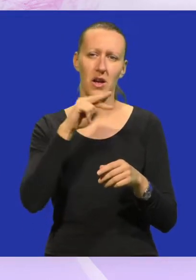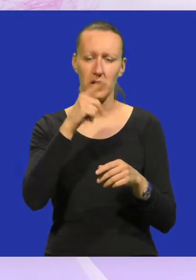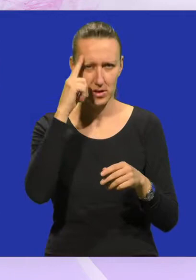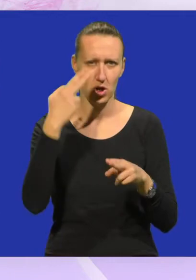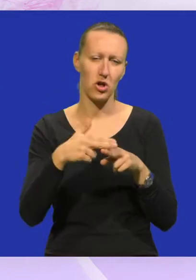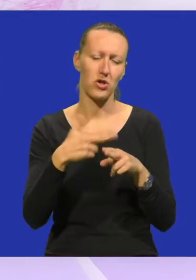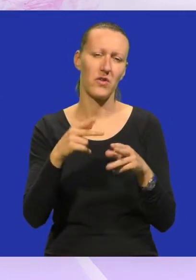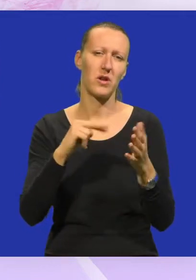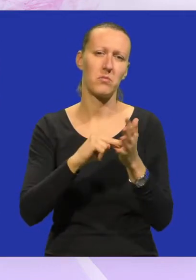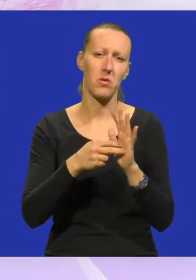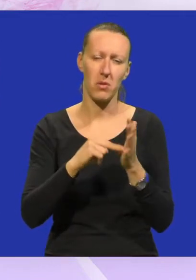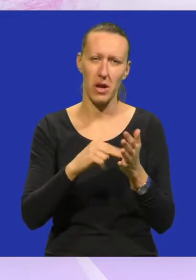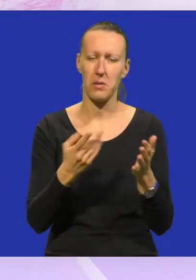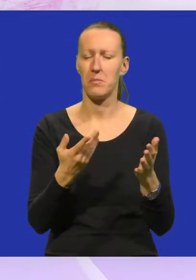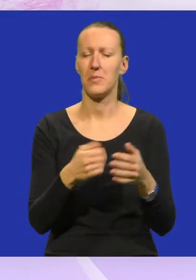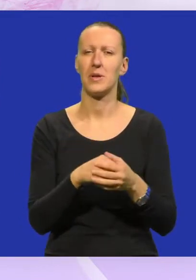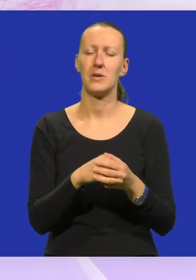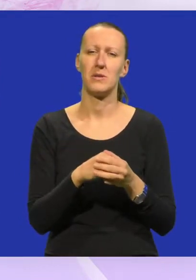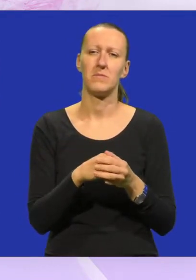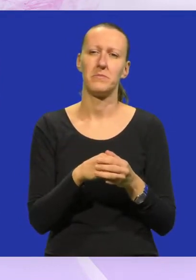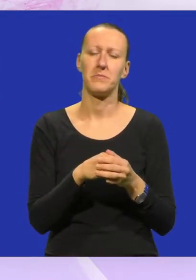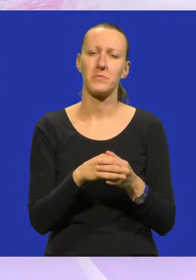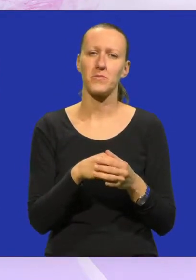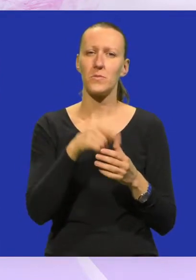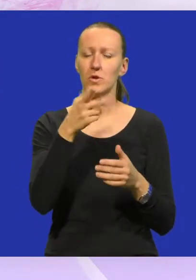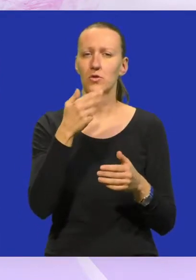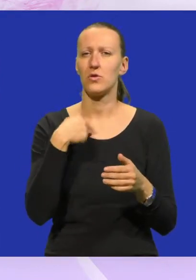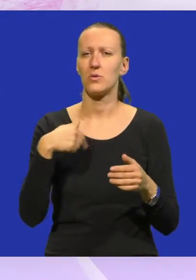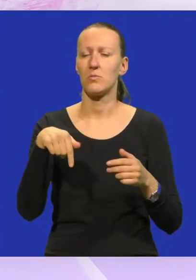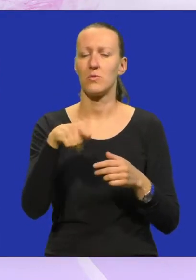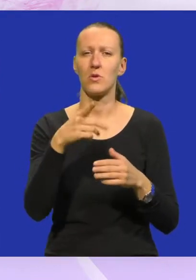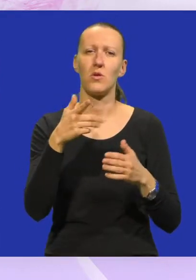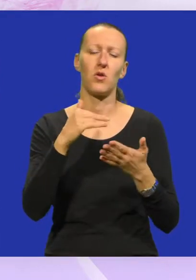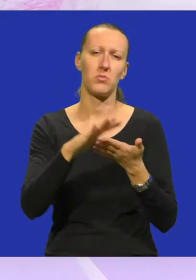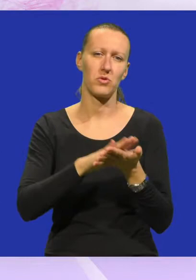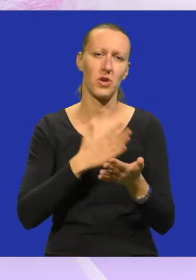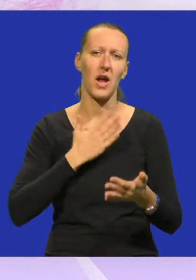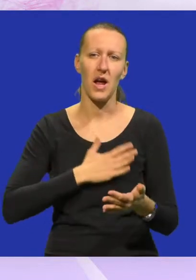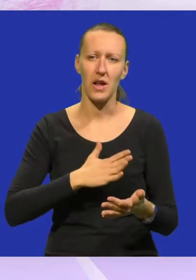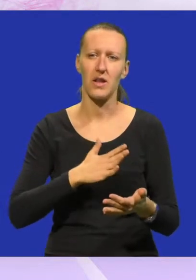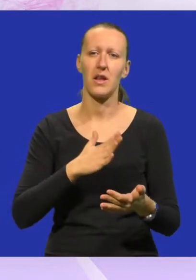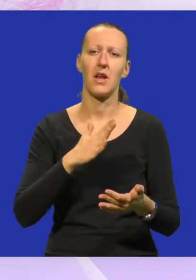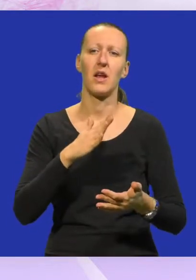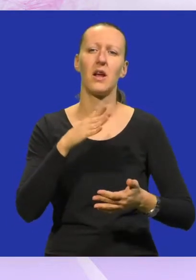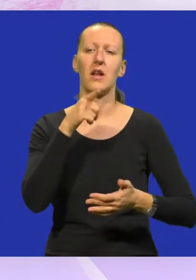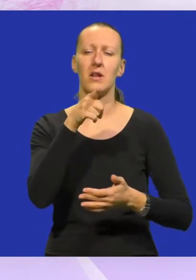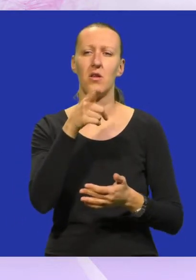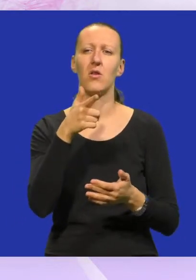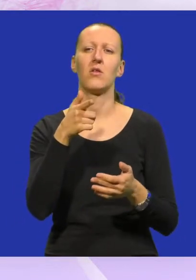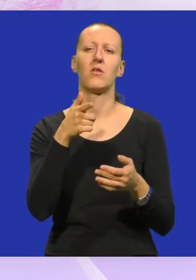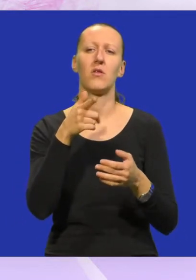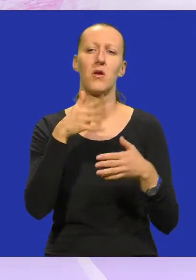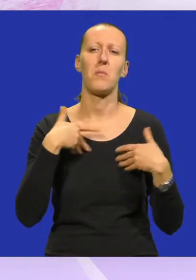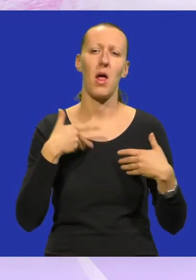znači rješavanje problema i tako dalje. I ono što smo u principu od početka htjeli je, znači, taj angažman